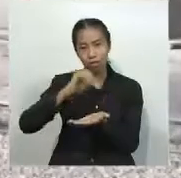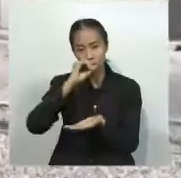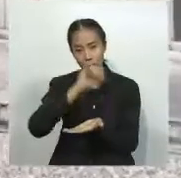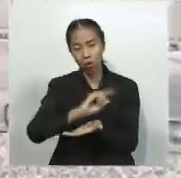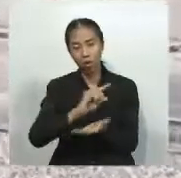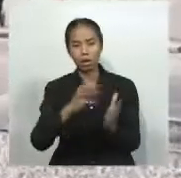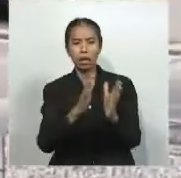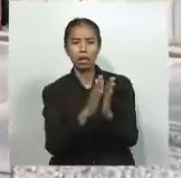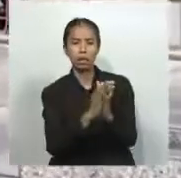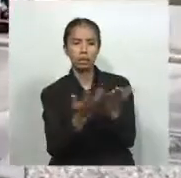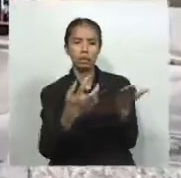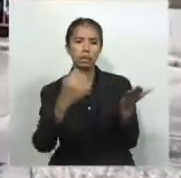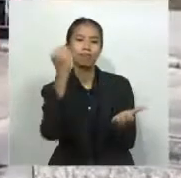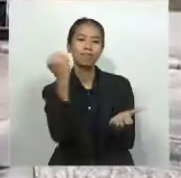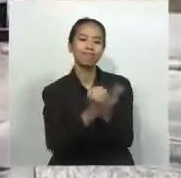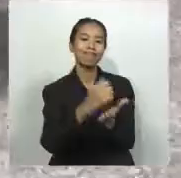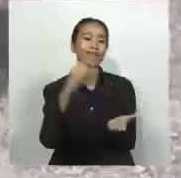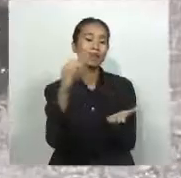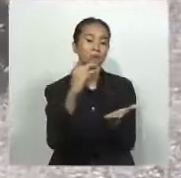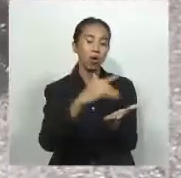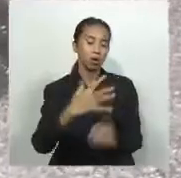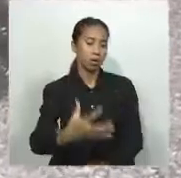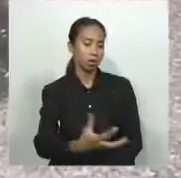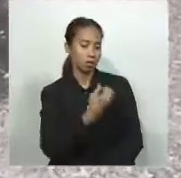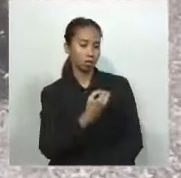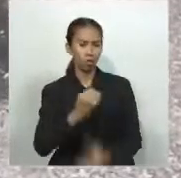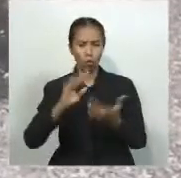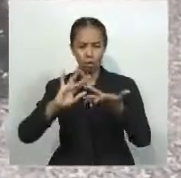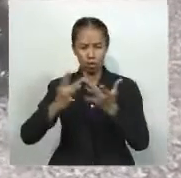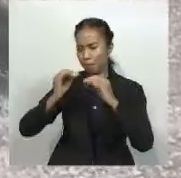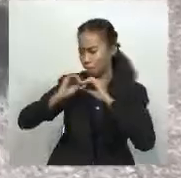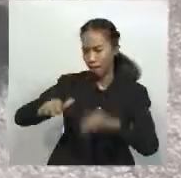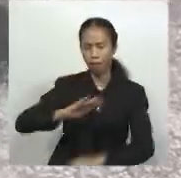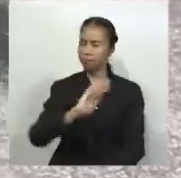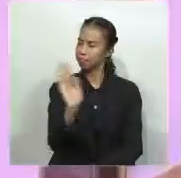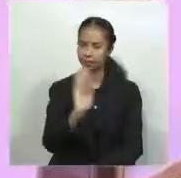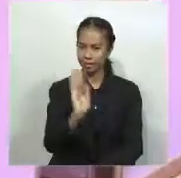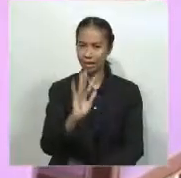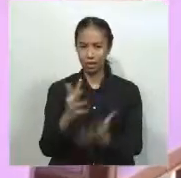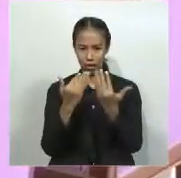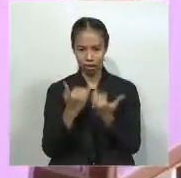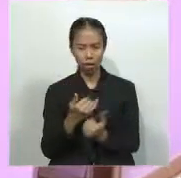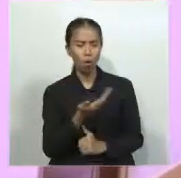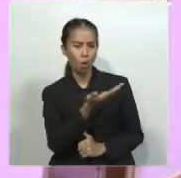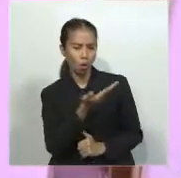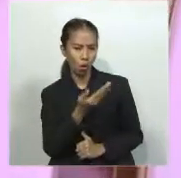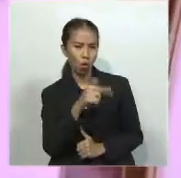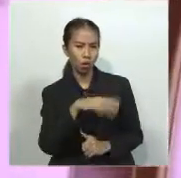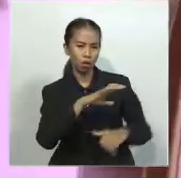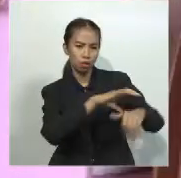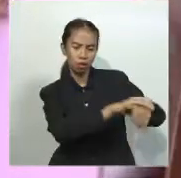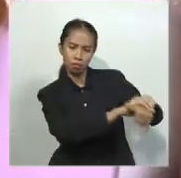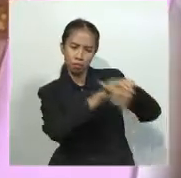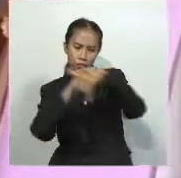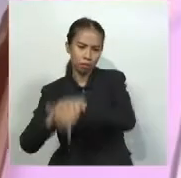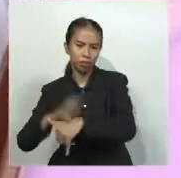ดหนังสือเดินทางของนางสาวราฮาบตามที่มีการเผยแพร่ทางสื่อโซเชียลมีเดียแล้วก็ยืนยันว่าไม่ได้ร้องขอให้นำตัว